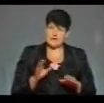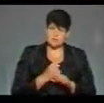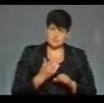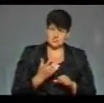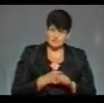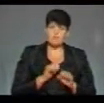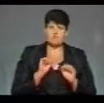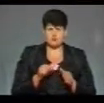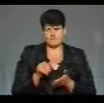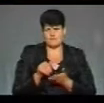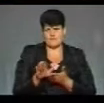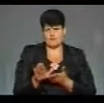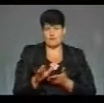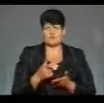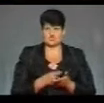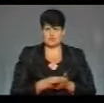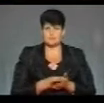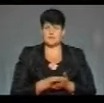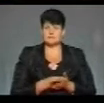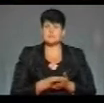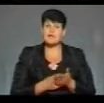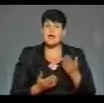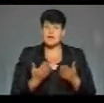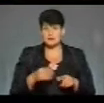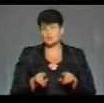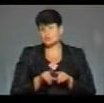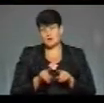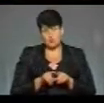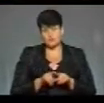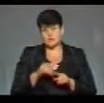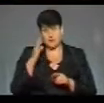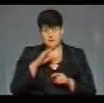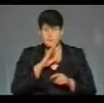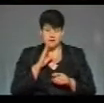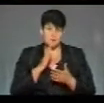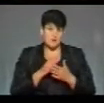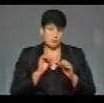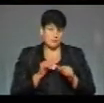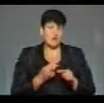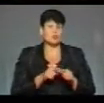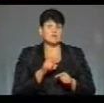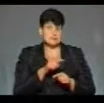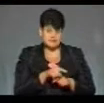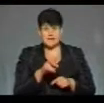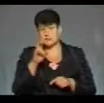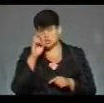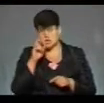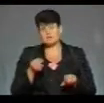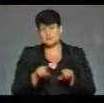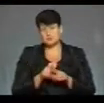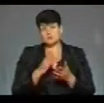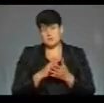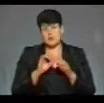вони можуть відмовитися від цього щеплення. Але так само, як батьки мають право на це, Держава має право